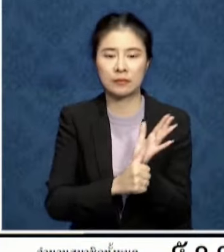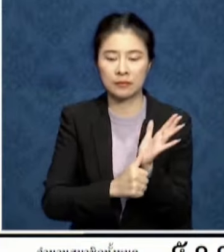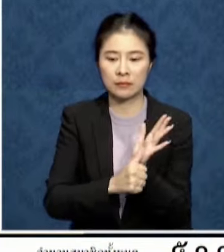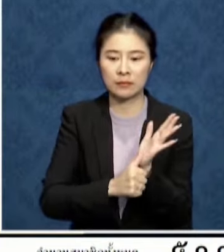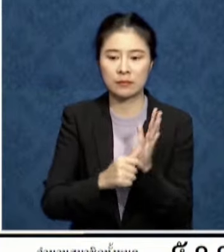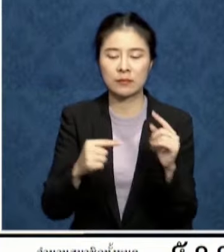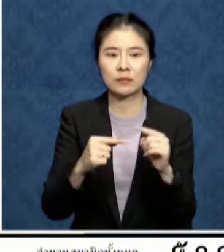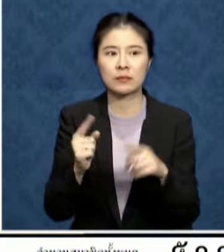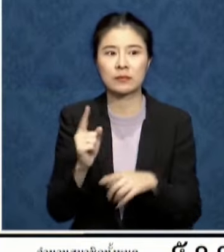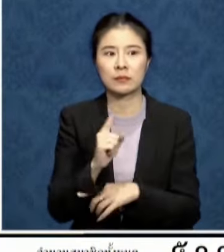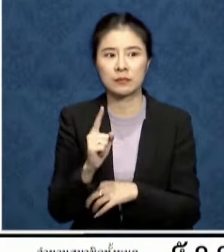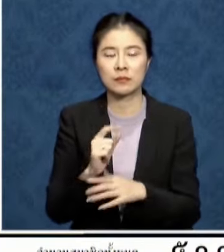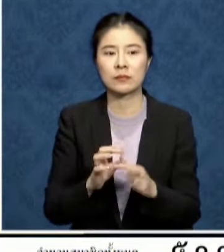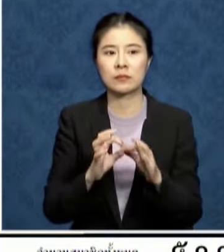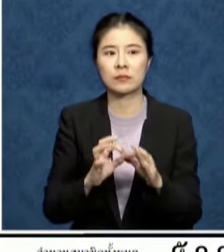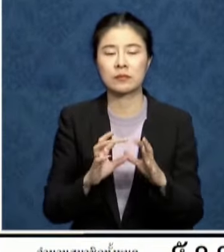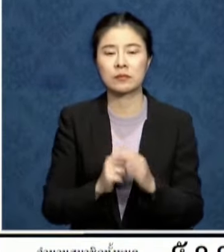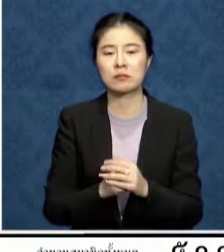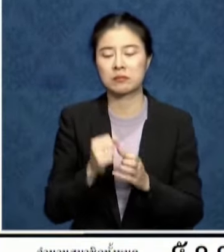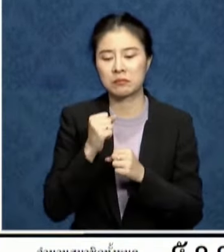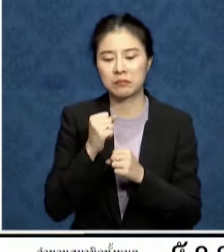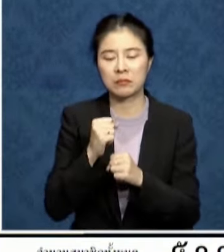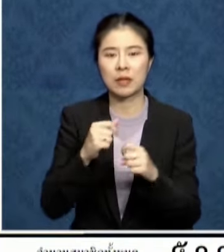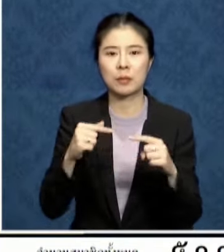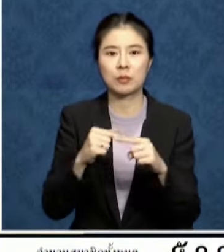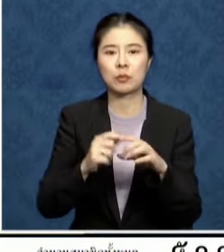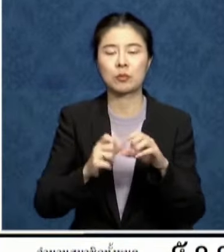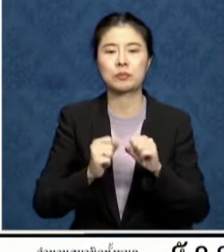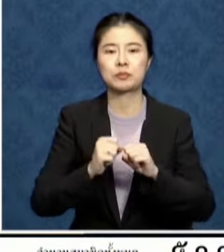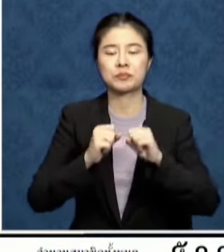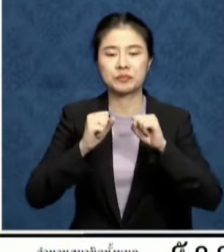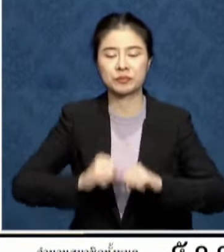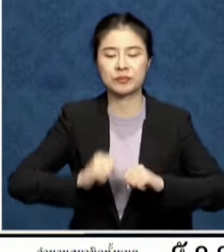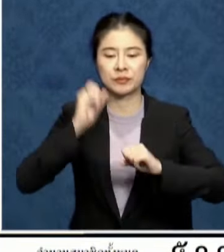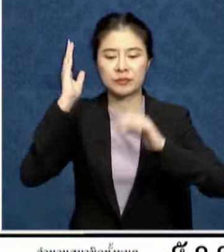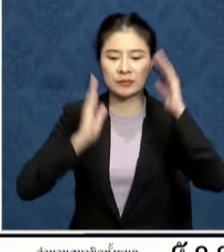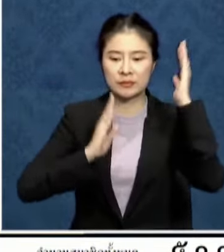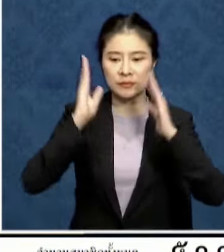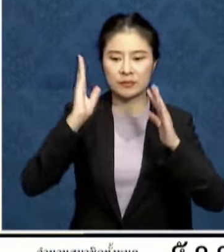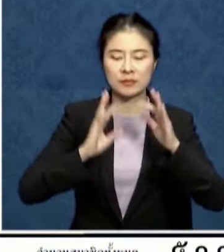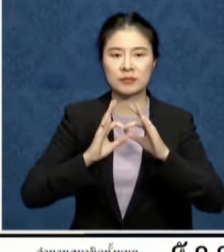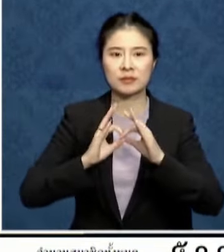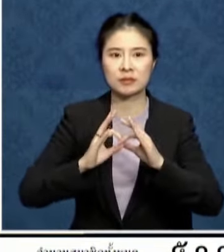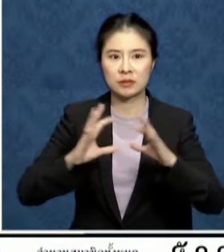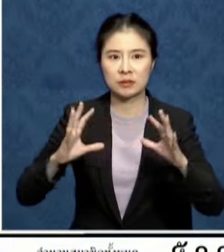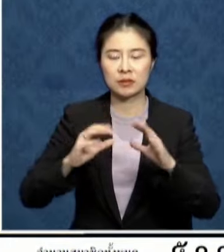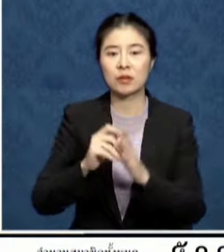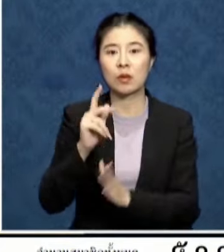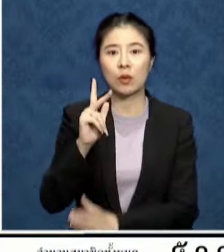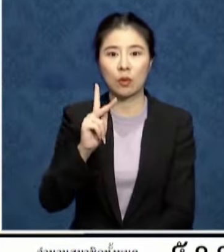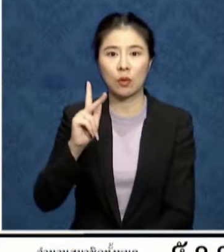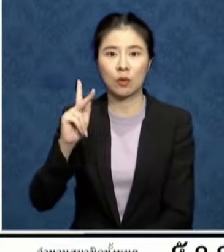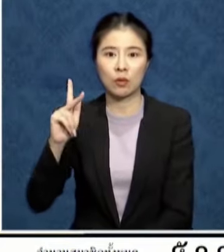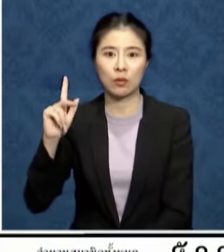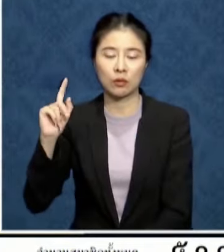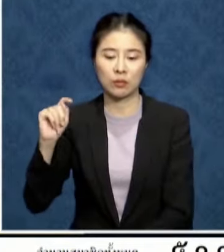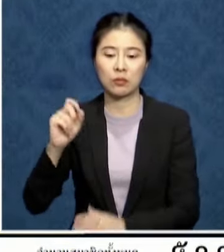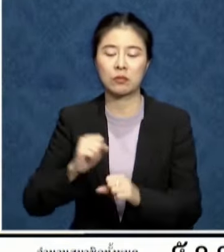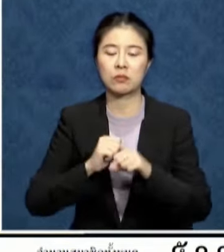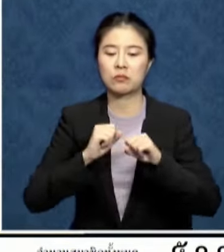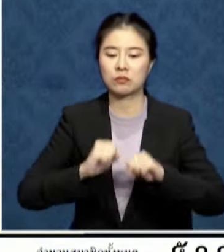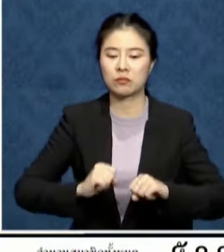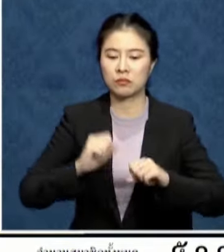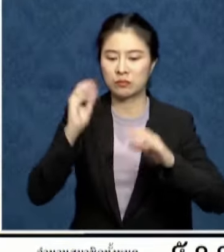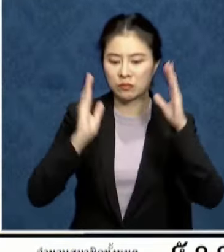ในทิศทางเดียวกันครับนั่นก็คือการพยายามจะทำให้กติกาประชามตินั้นมีความยืดหยุ่นมากขึ้นโดยการปลดล็อกให้กกต.นั้นสามารถจัดประชามติ